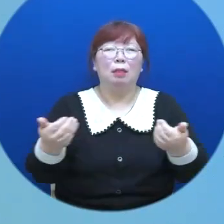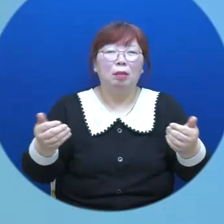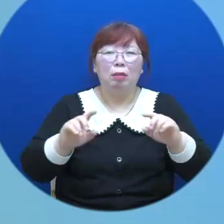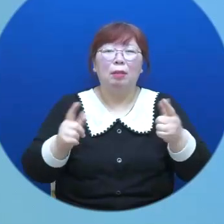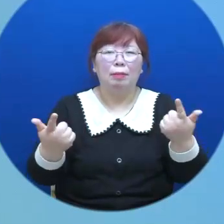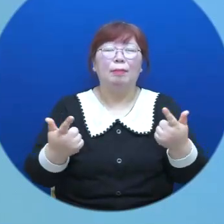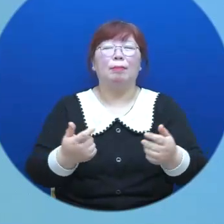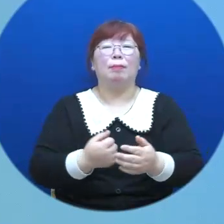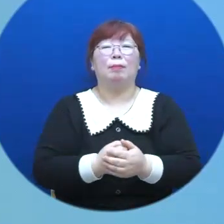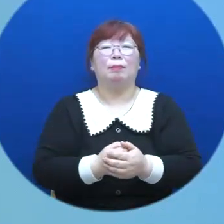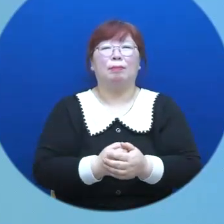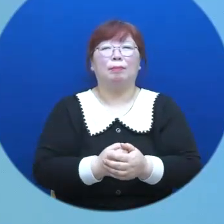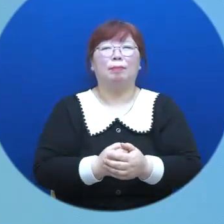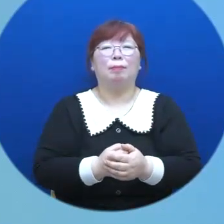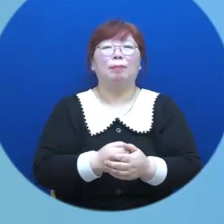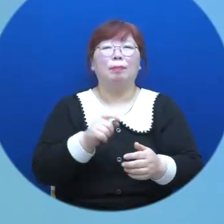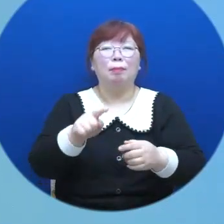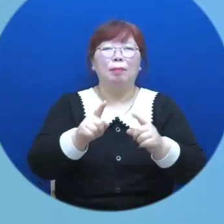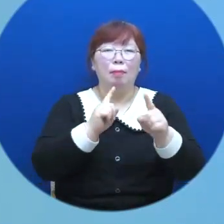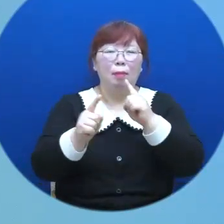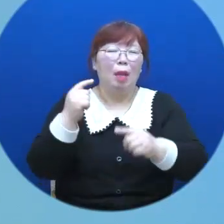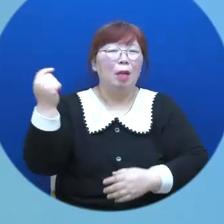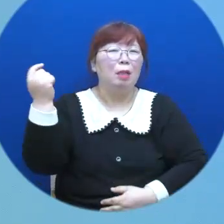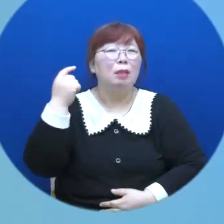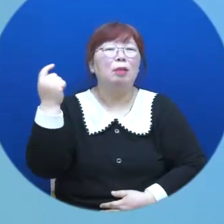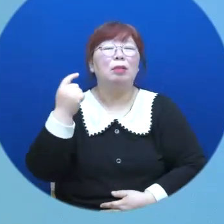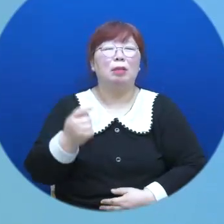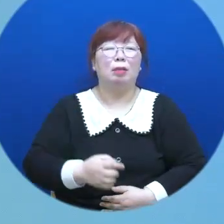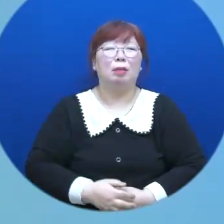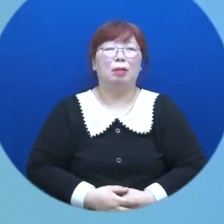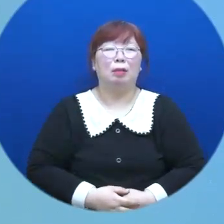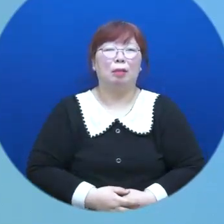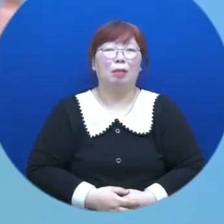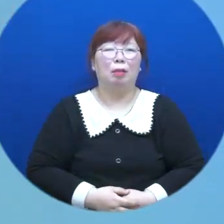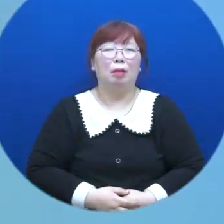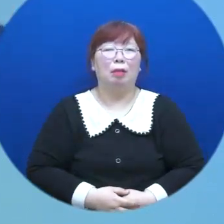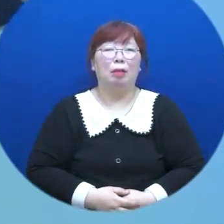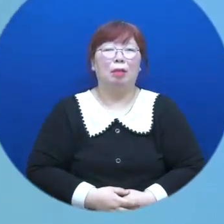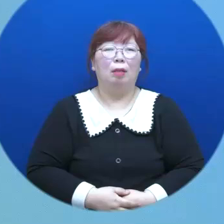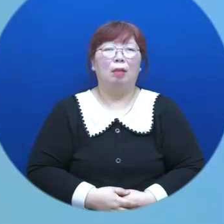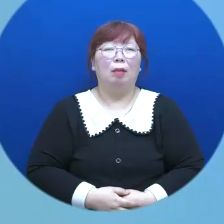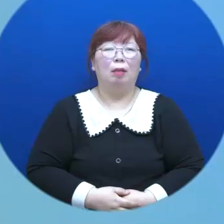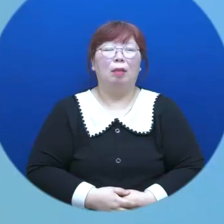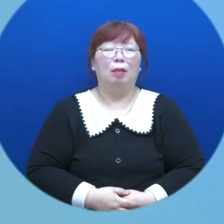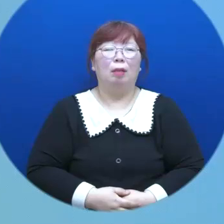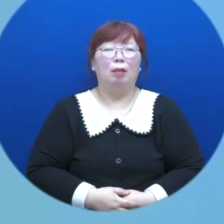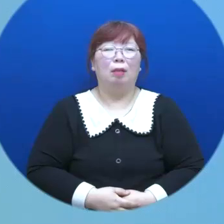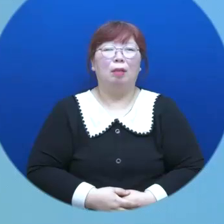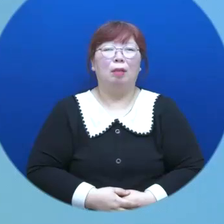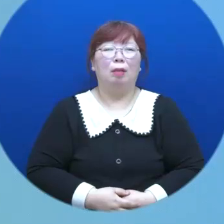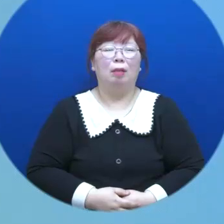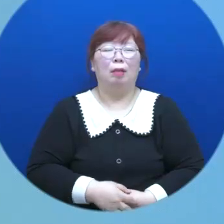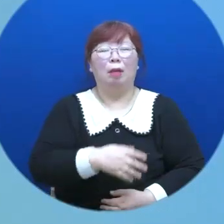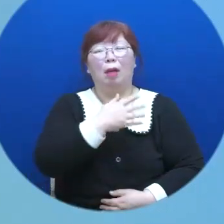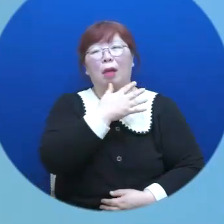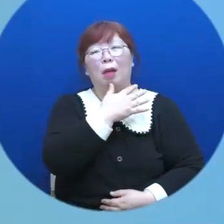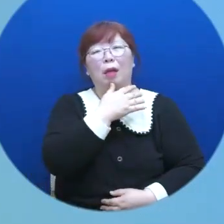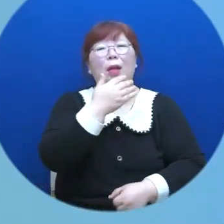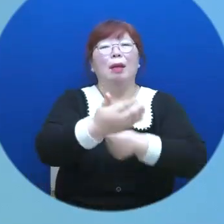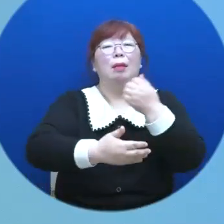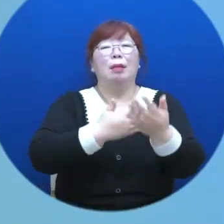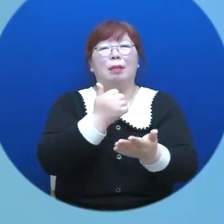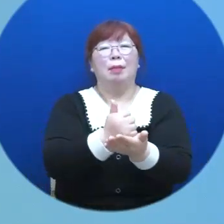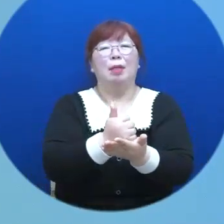거야 라고 하는 그 말을 듣는 거예요. 거기에서 그는 일어나요. 아,